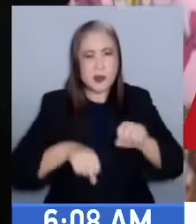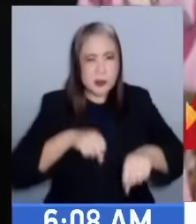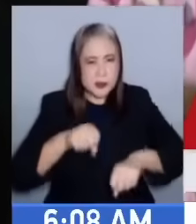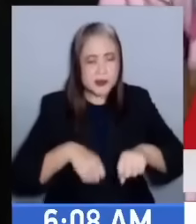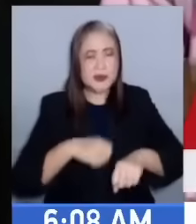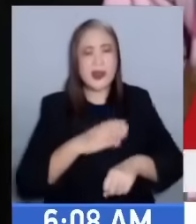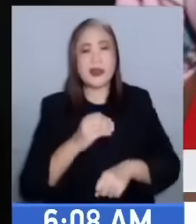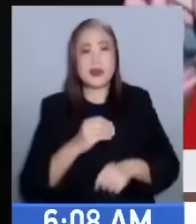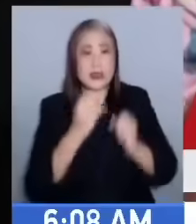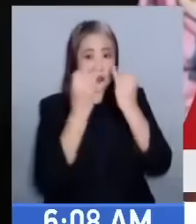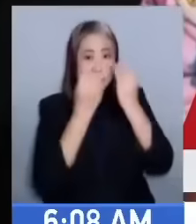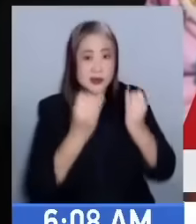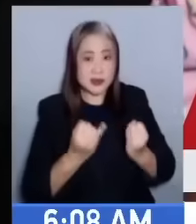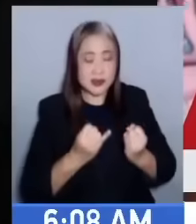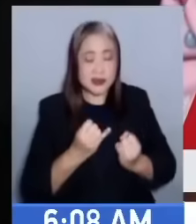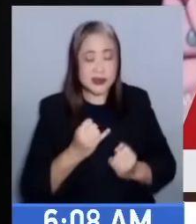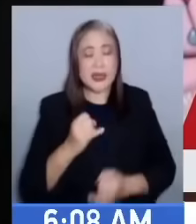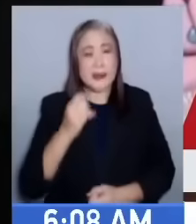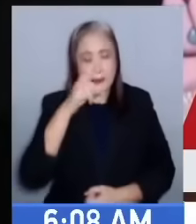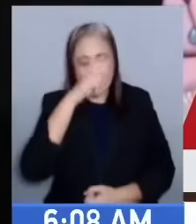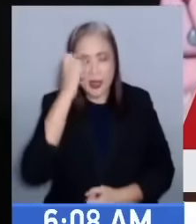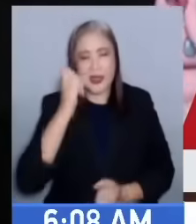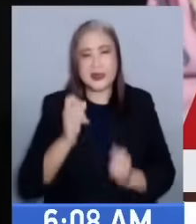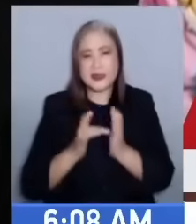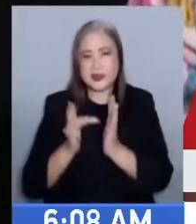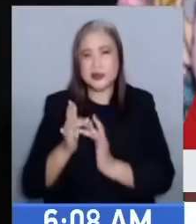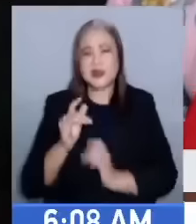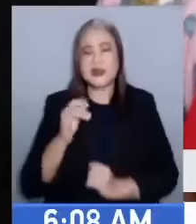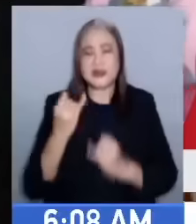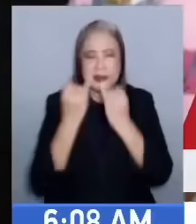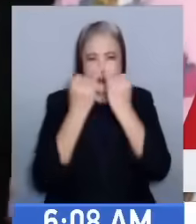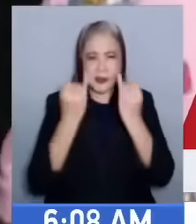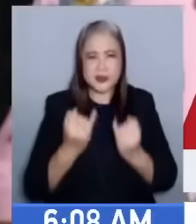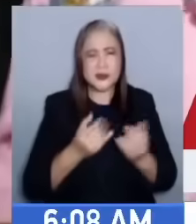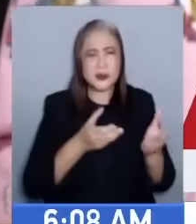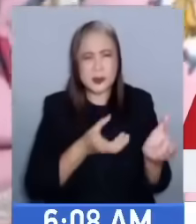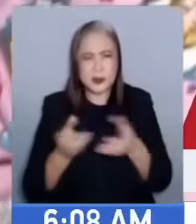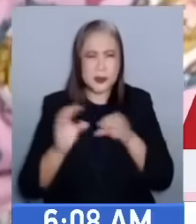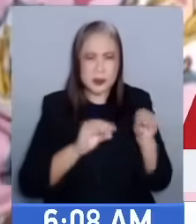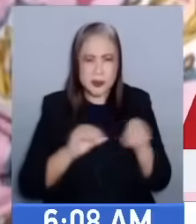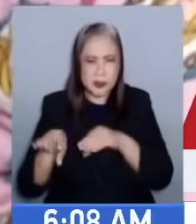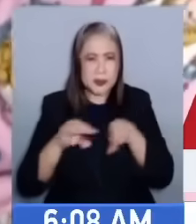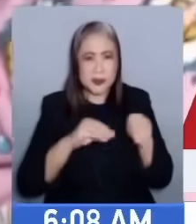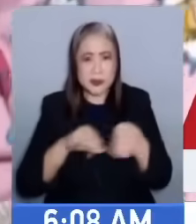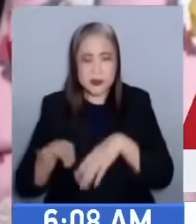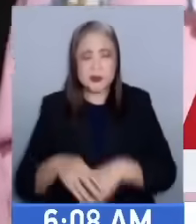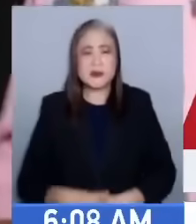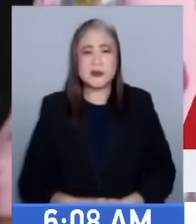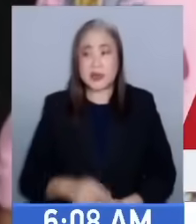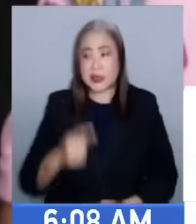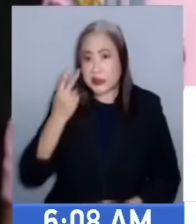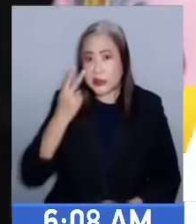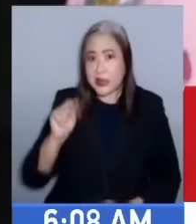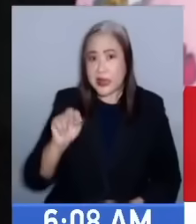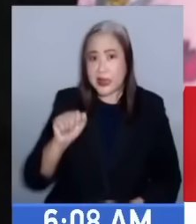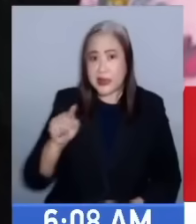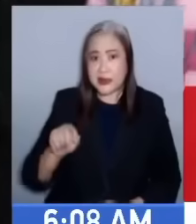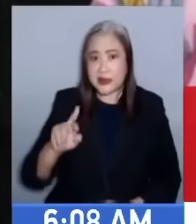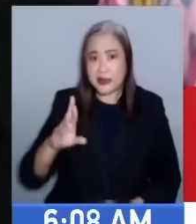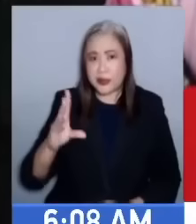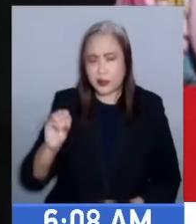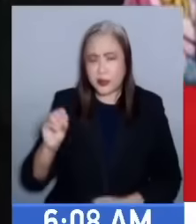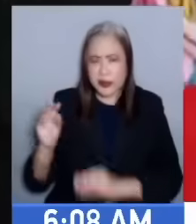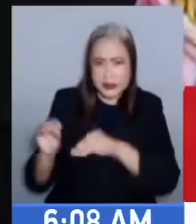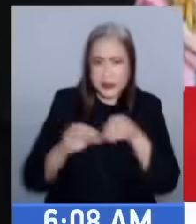din kami lahatlahat nilikas pati ho yung Nazareno nakita ko nilikas yan nilikas namin yan ang ano namin yan